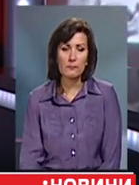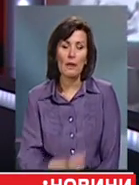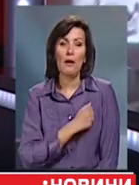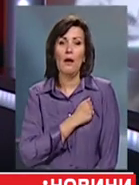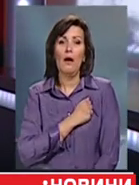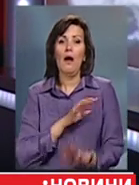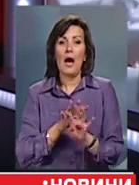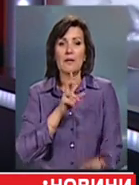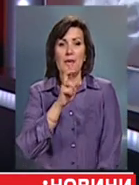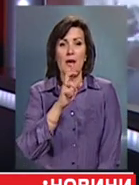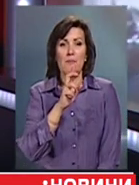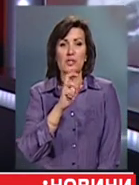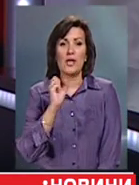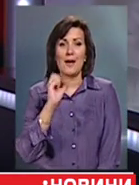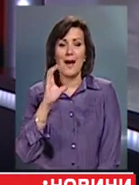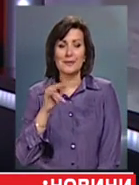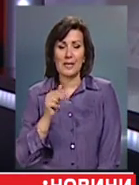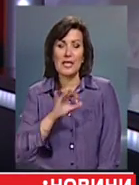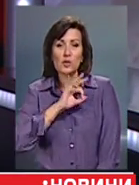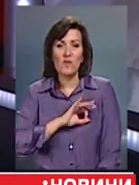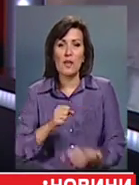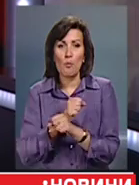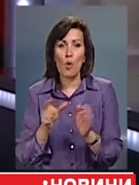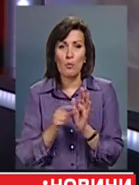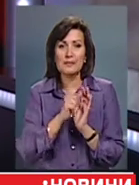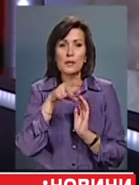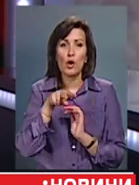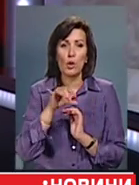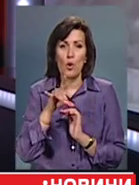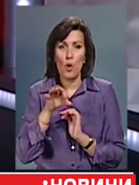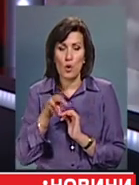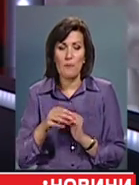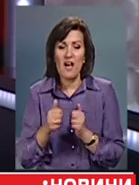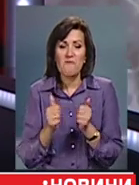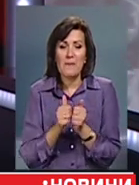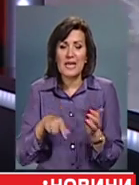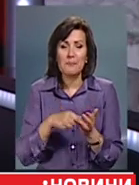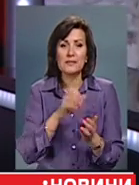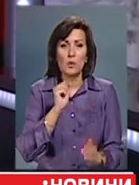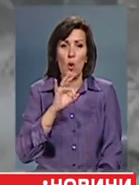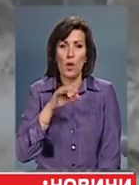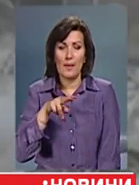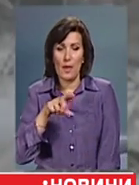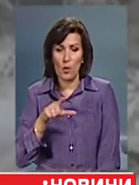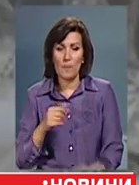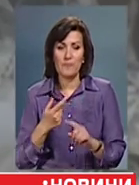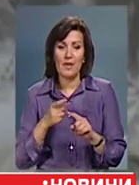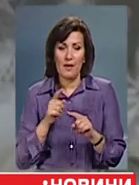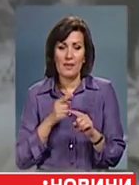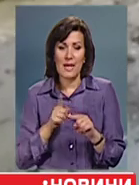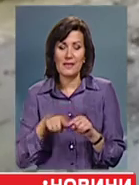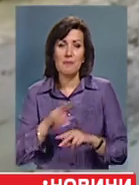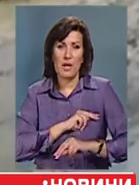Армія Башара Асада застосувала бомби з хлором в передмісті Алеппо. Про це заявляють медики і волонтери, які працюють у зоні